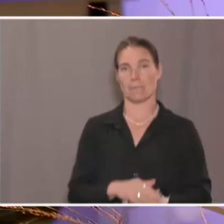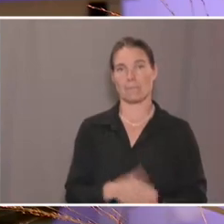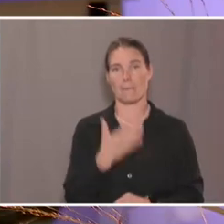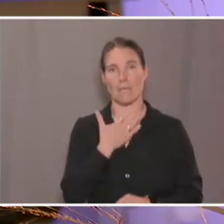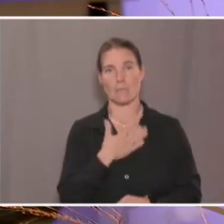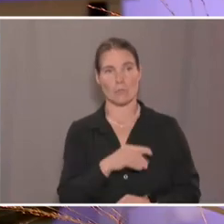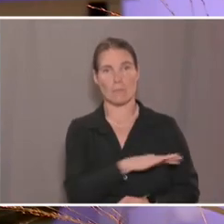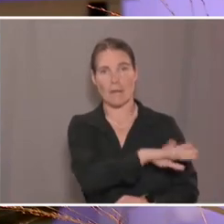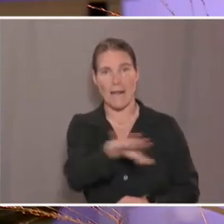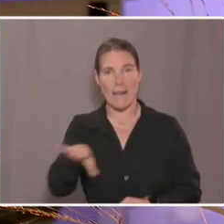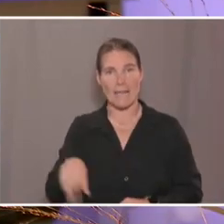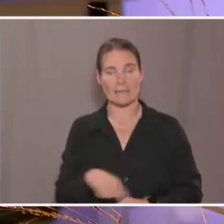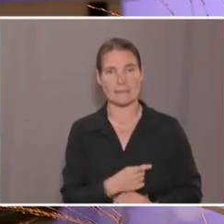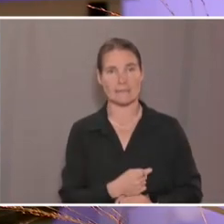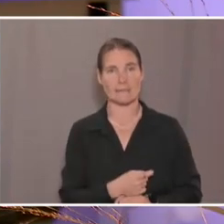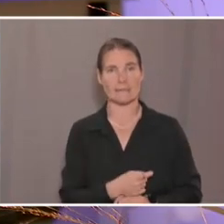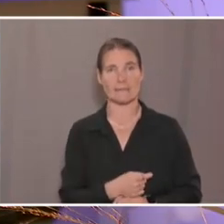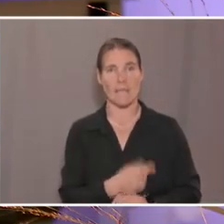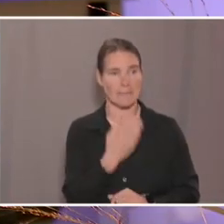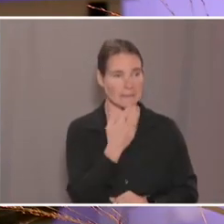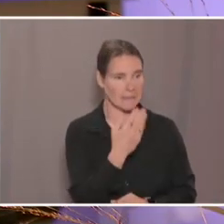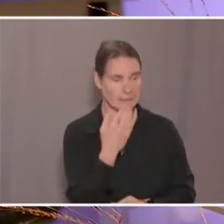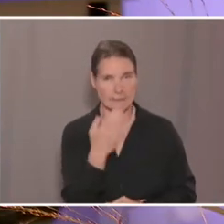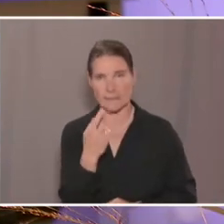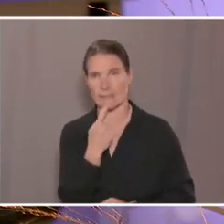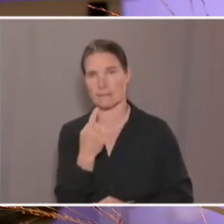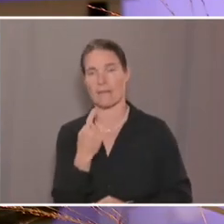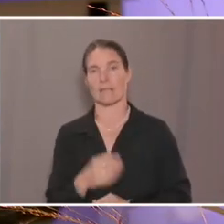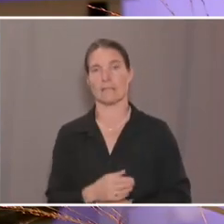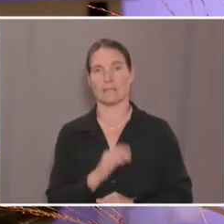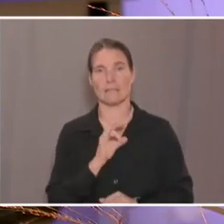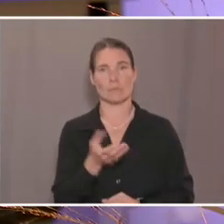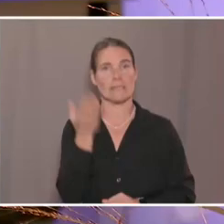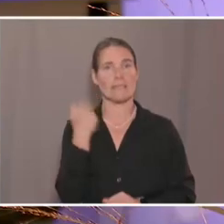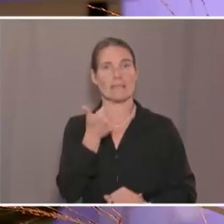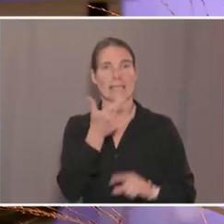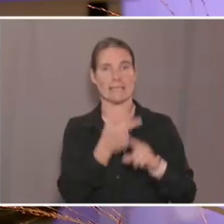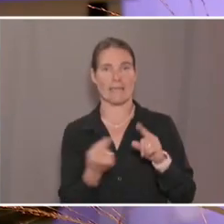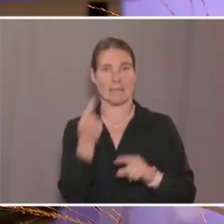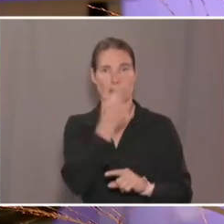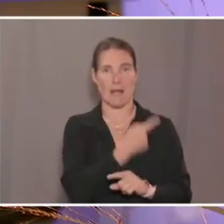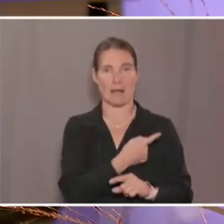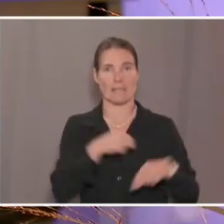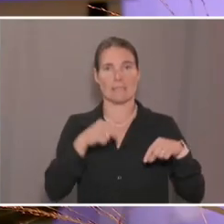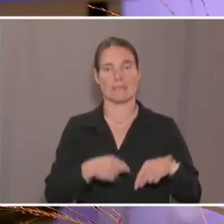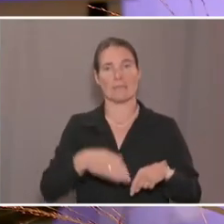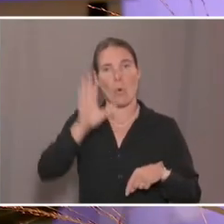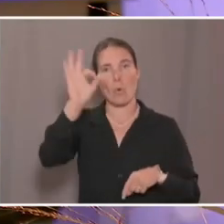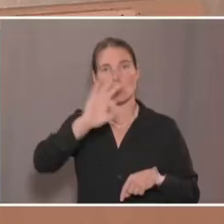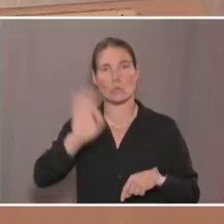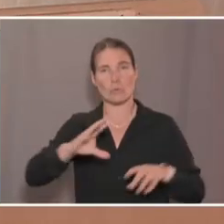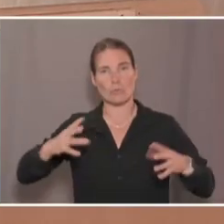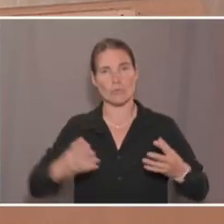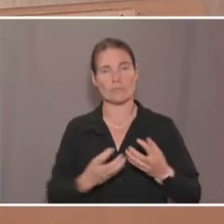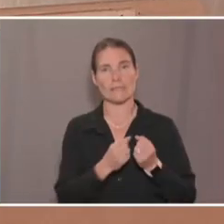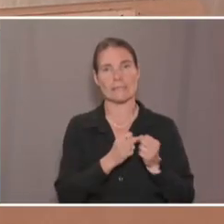Reinhardt, und bei allen anderen bedanken dafür, dass Sie die letzten anderthalb Jahre diese Hochschule durch dieses schwierige Fahrwasser